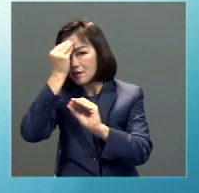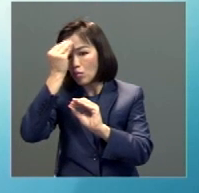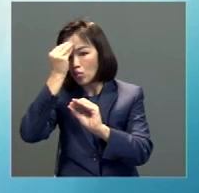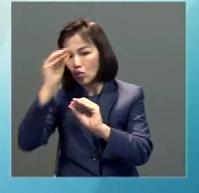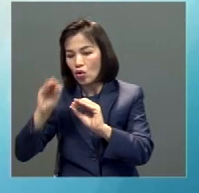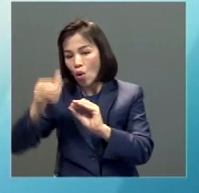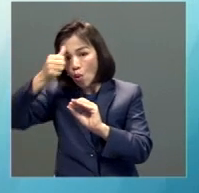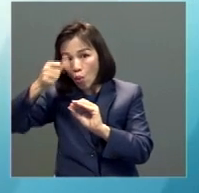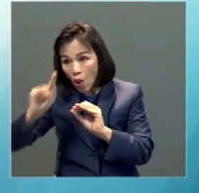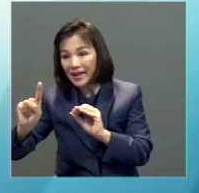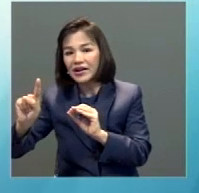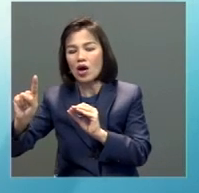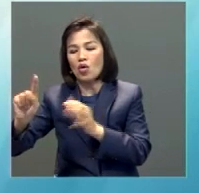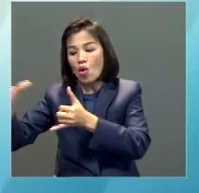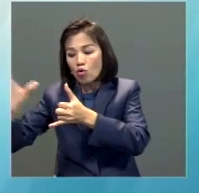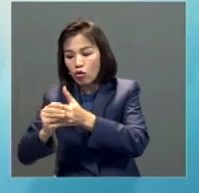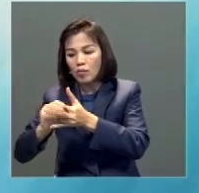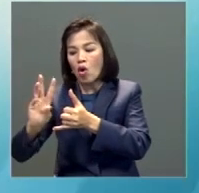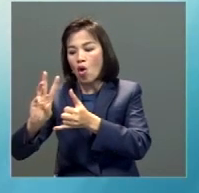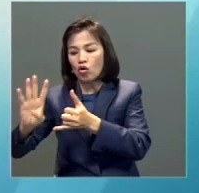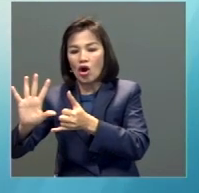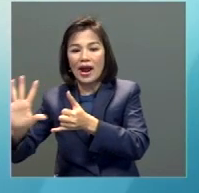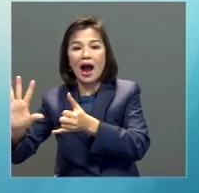เต็มที่ใกล้กันคือญี่ปุ่นครับเพิ่มวันเดียว600 5